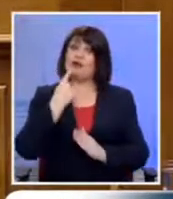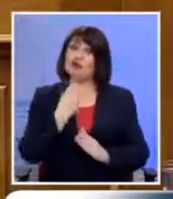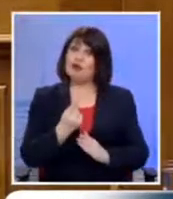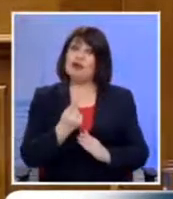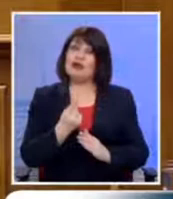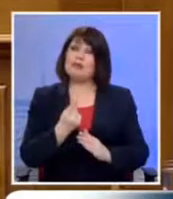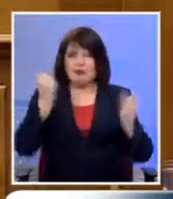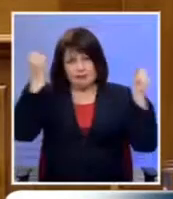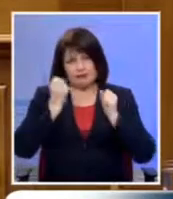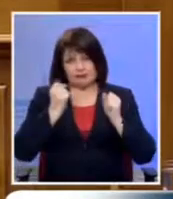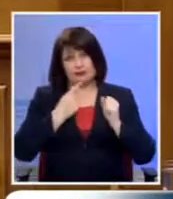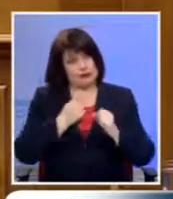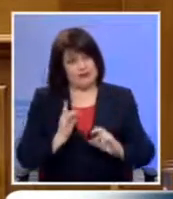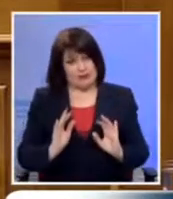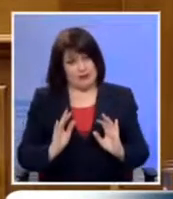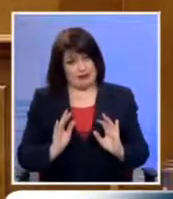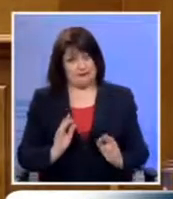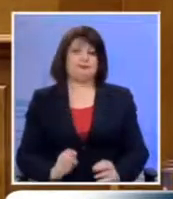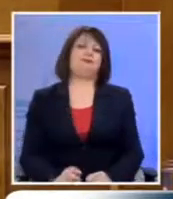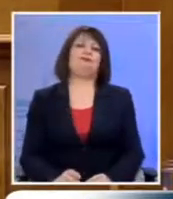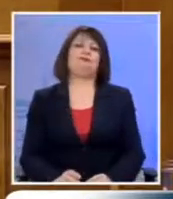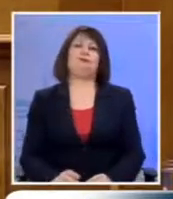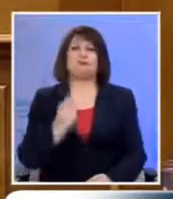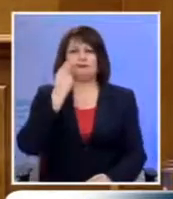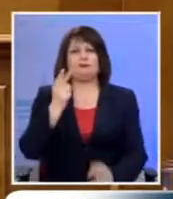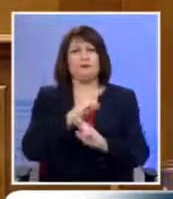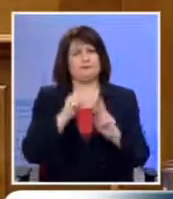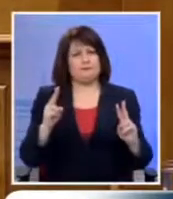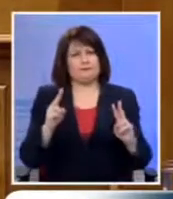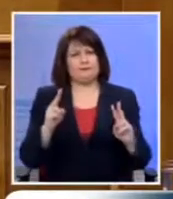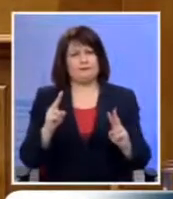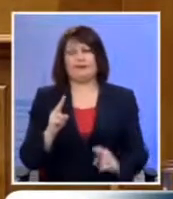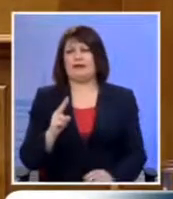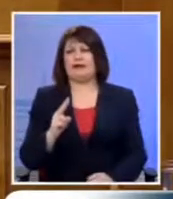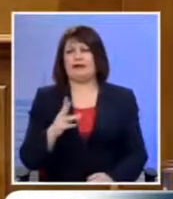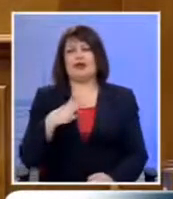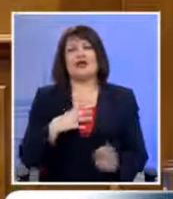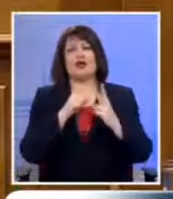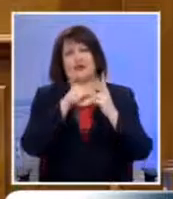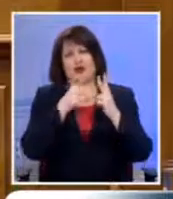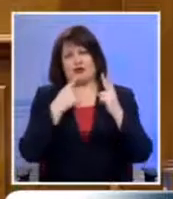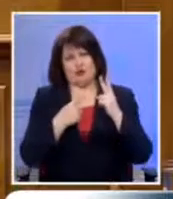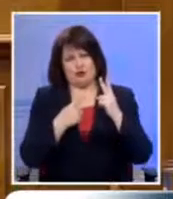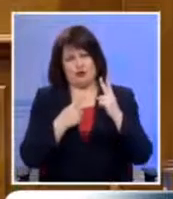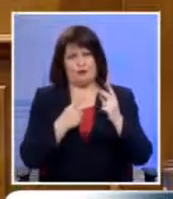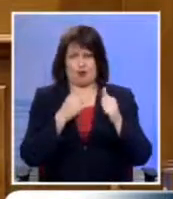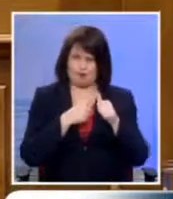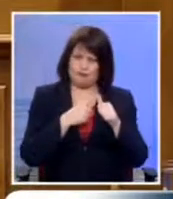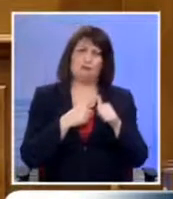στη συντριβή που ζήσαμε. Είναι σαφές και θέλω παρά να θυμίσω δύο πράγματα.